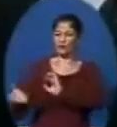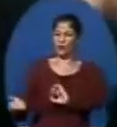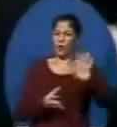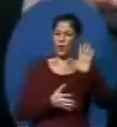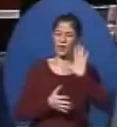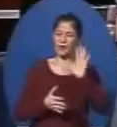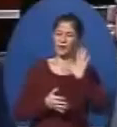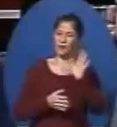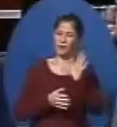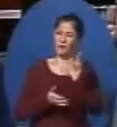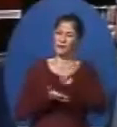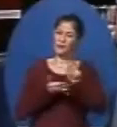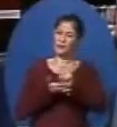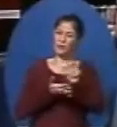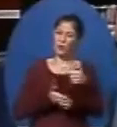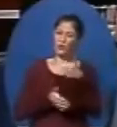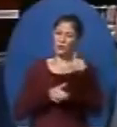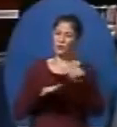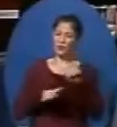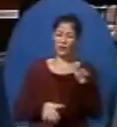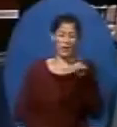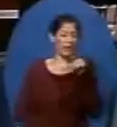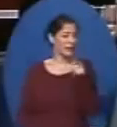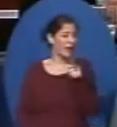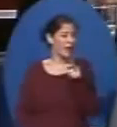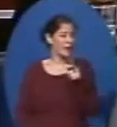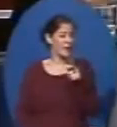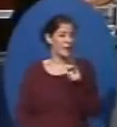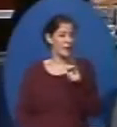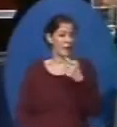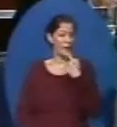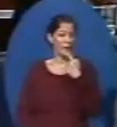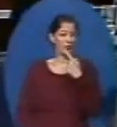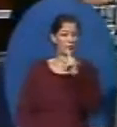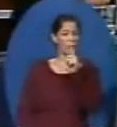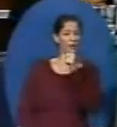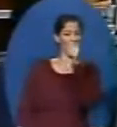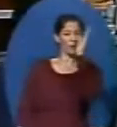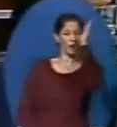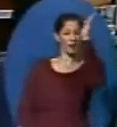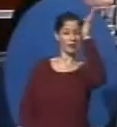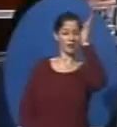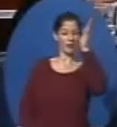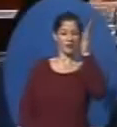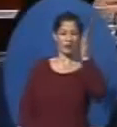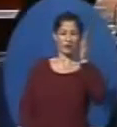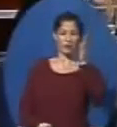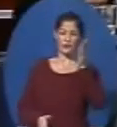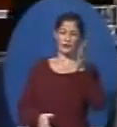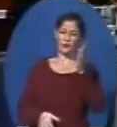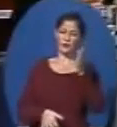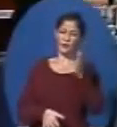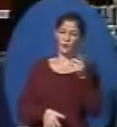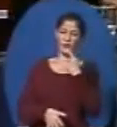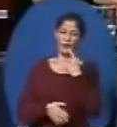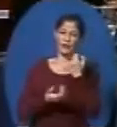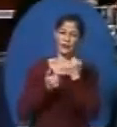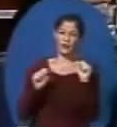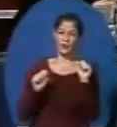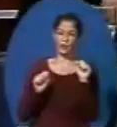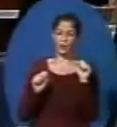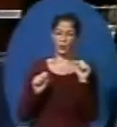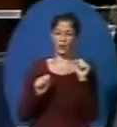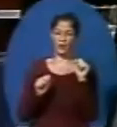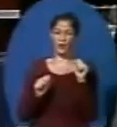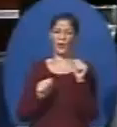ראש הממשלה. אתה סומך את ידיך על הזיכוי, על ארבעת שופטי הרוב בבית המשפט העליון שזיכו אותו